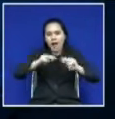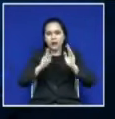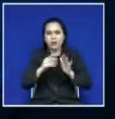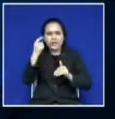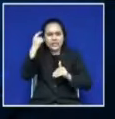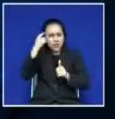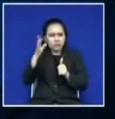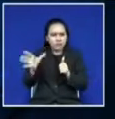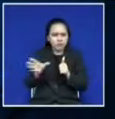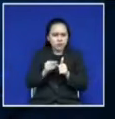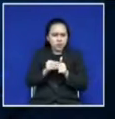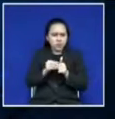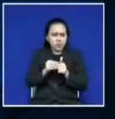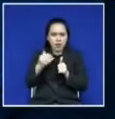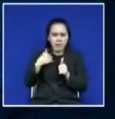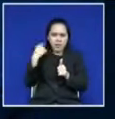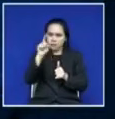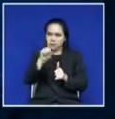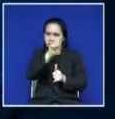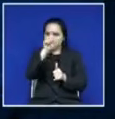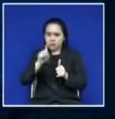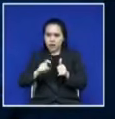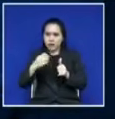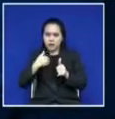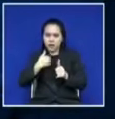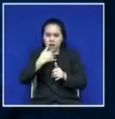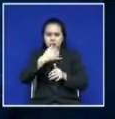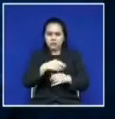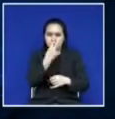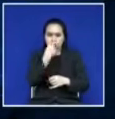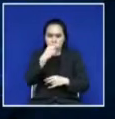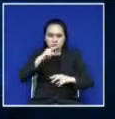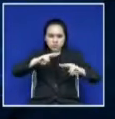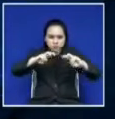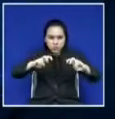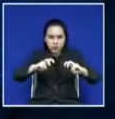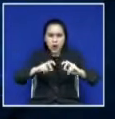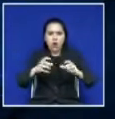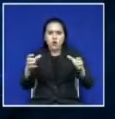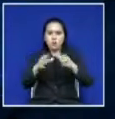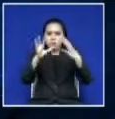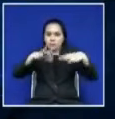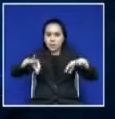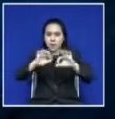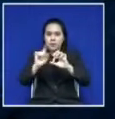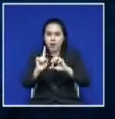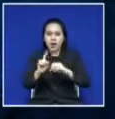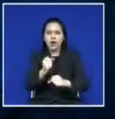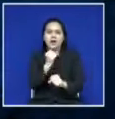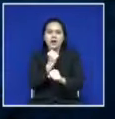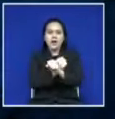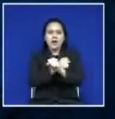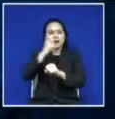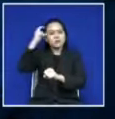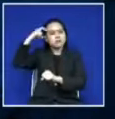ดโดยเร็วนะครับโดยเฉพาะกลุ่มแรงงานต่างด้าวในจังหวัดสมุทรสาครและจังหวัดอื่นๆที่มีความเชื่อมโยงกัน